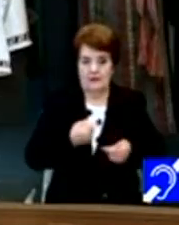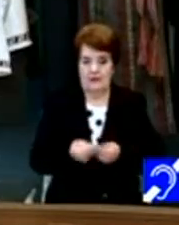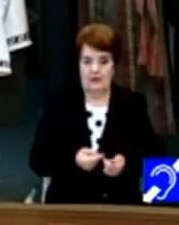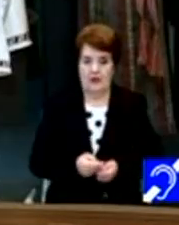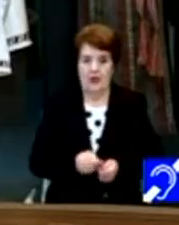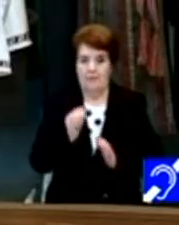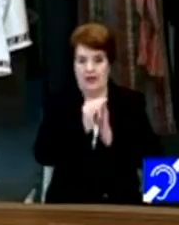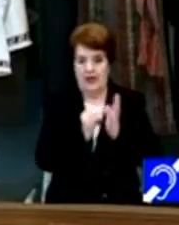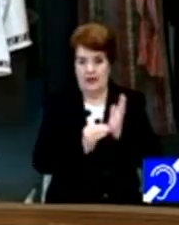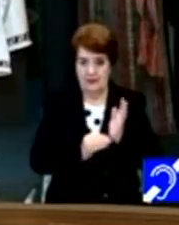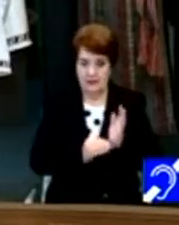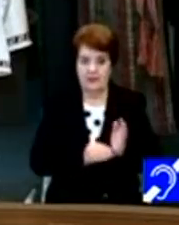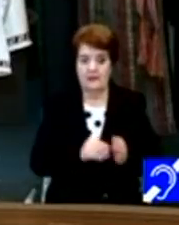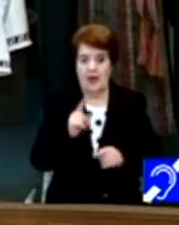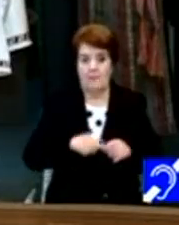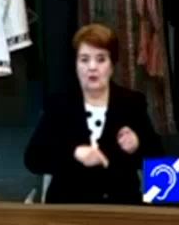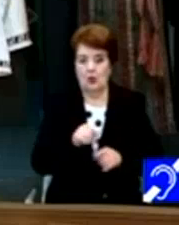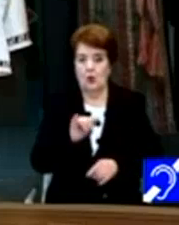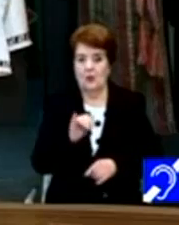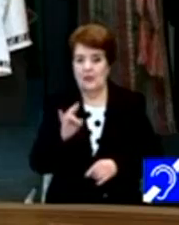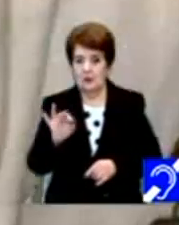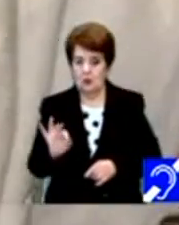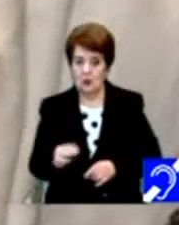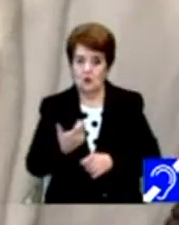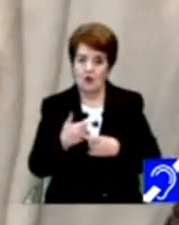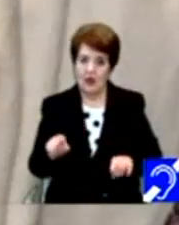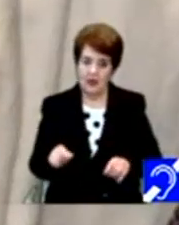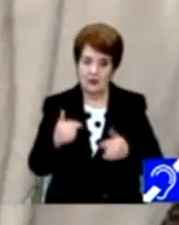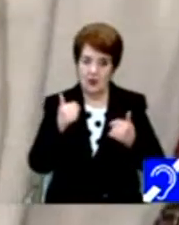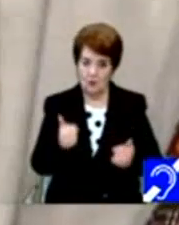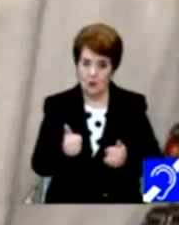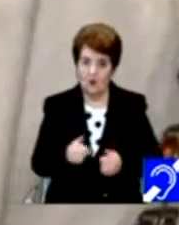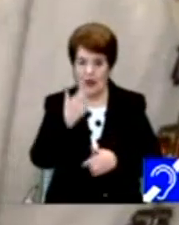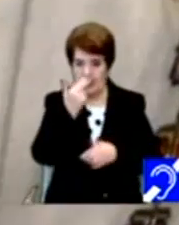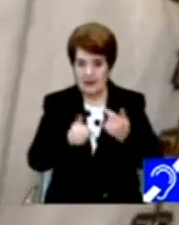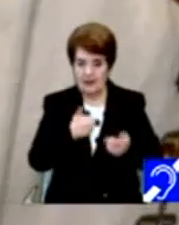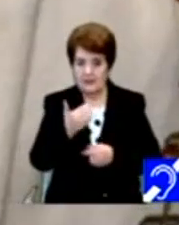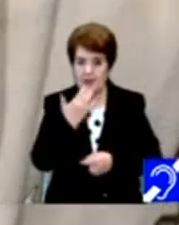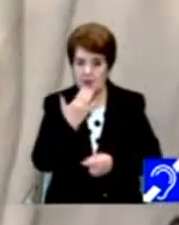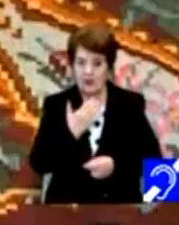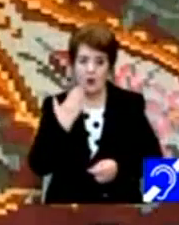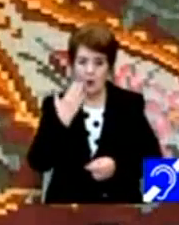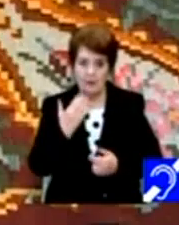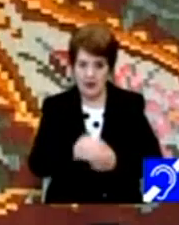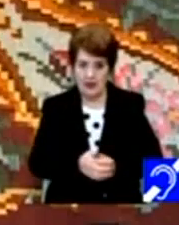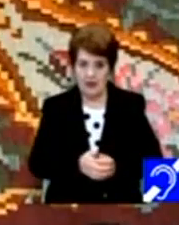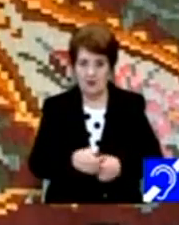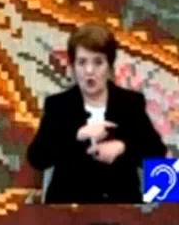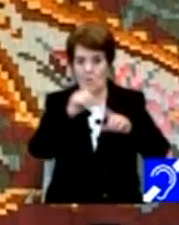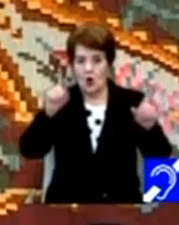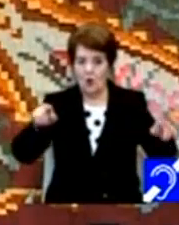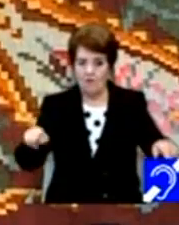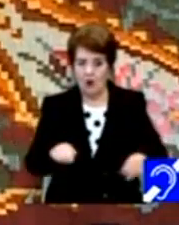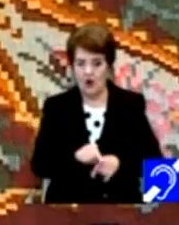lista reprezentativă a patrimoniului UNESCO au mai intrat și alte bunuri spirituale ale tradițiilor naționale românești, colindu, covoarele